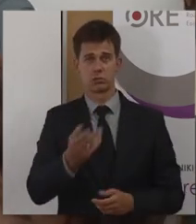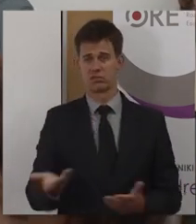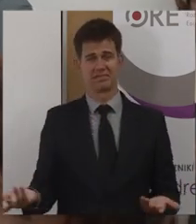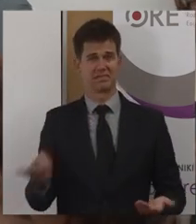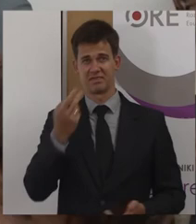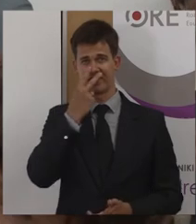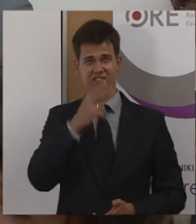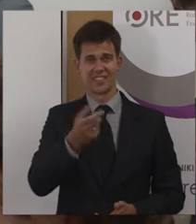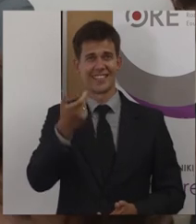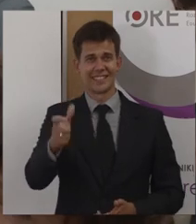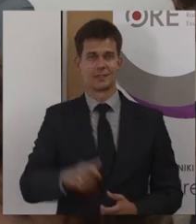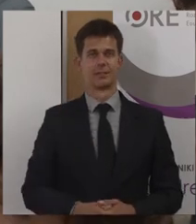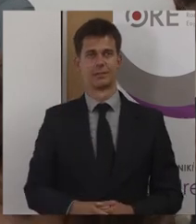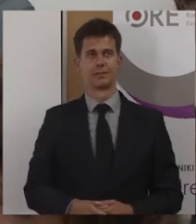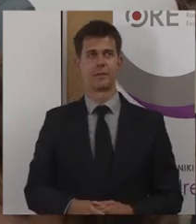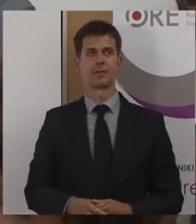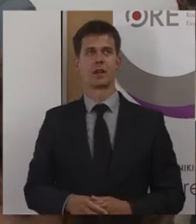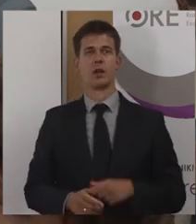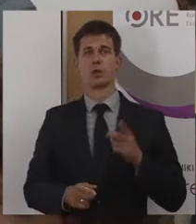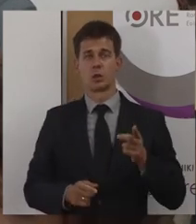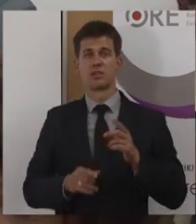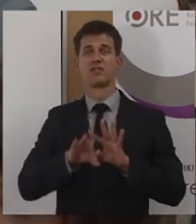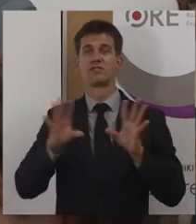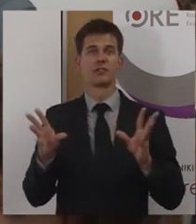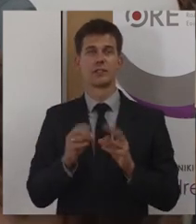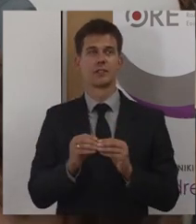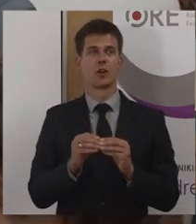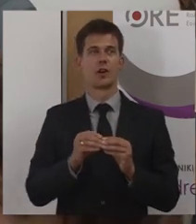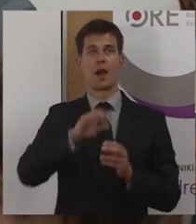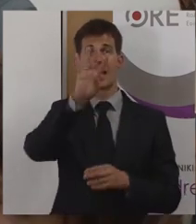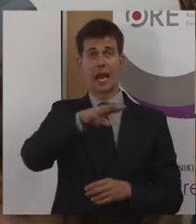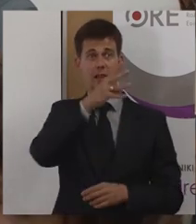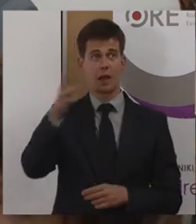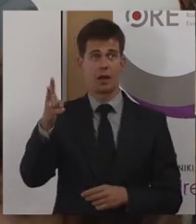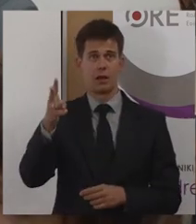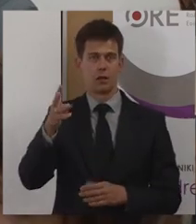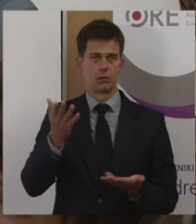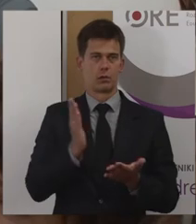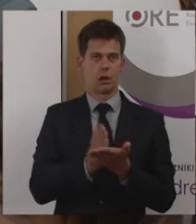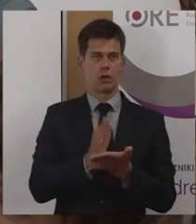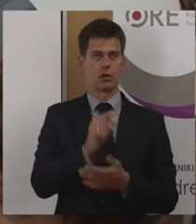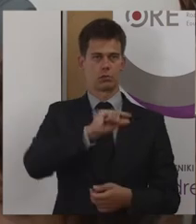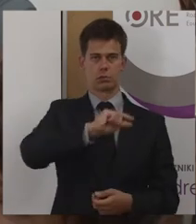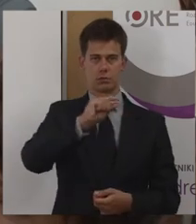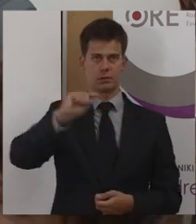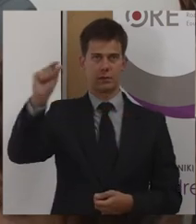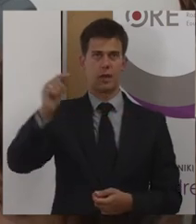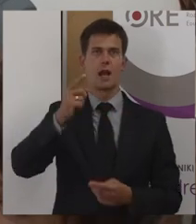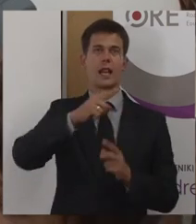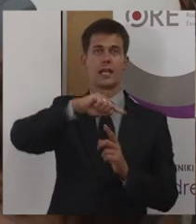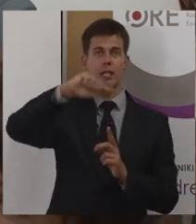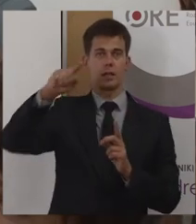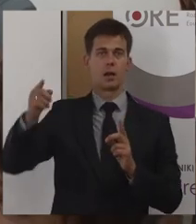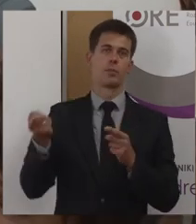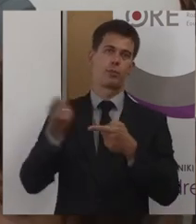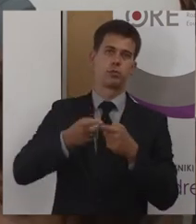prostu. I to jest, wystarczy tyle, prosty rysunek. To wszystko, co jest wsadzane, a wystarczyłoby to po prostu trochę inaczej w tym podstawowym